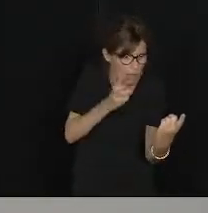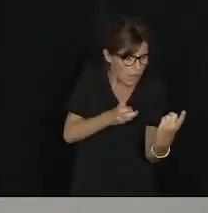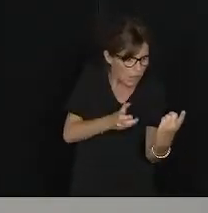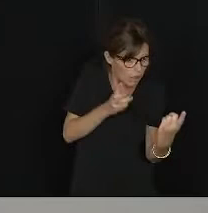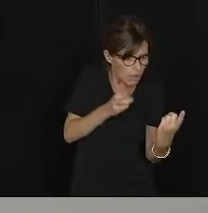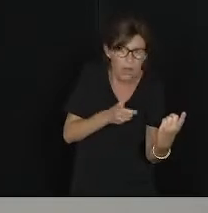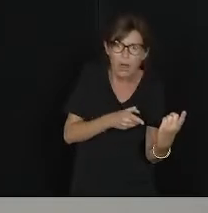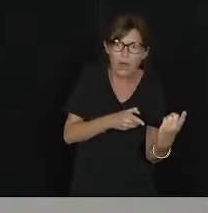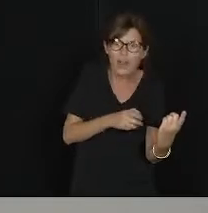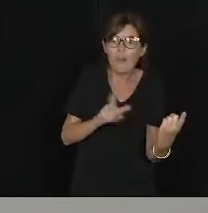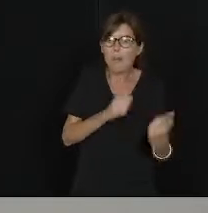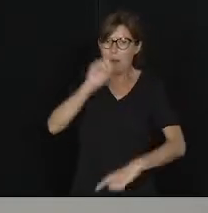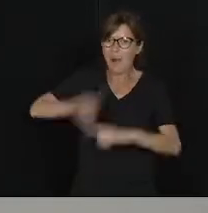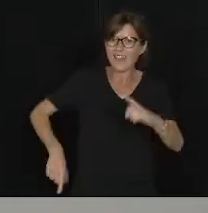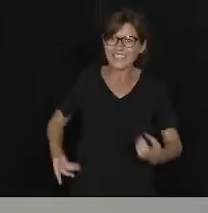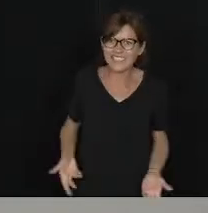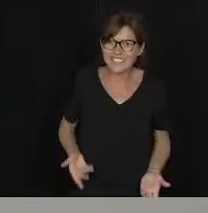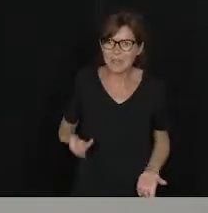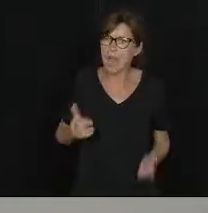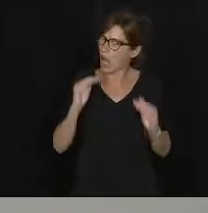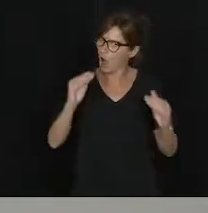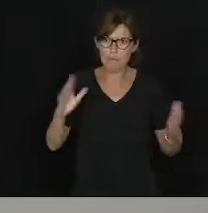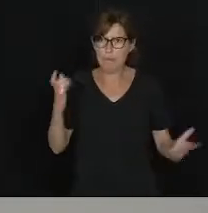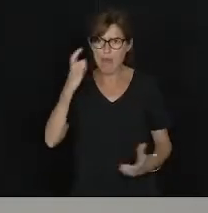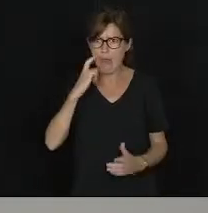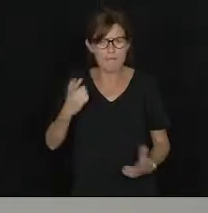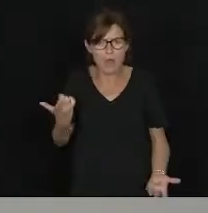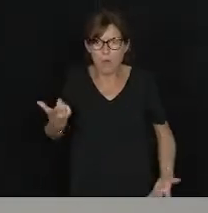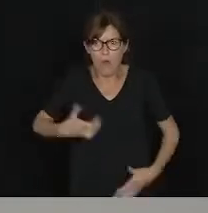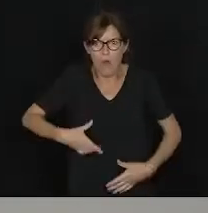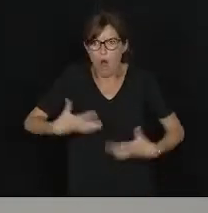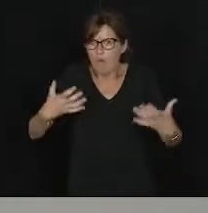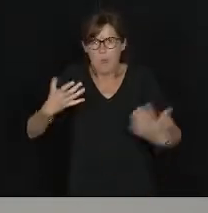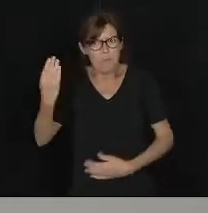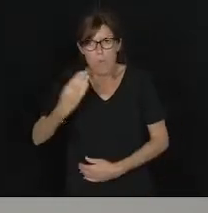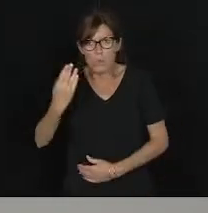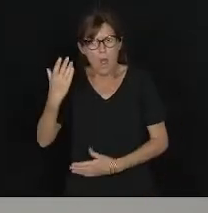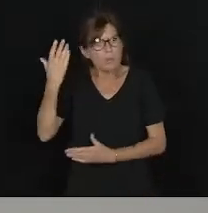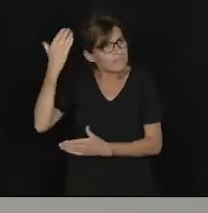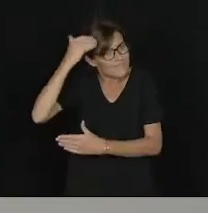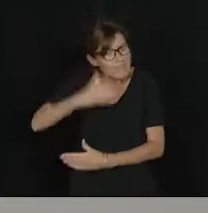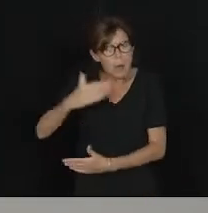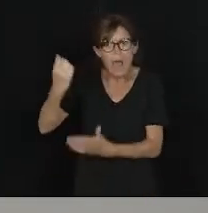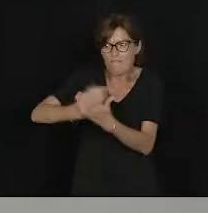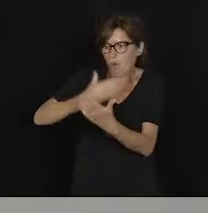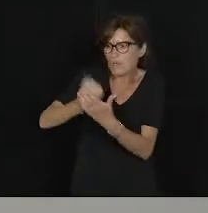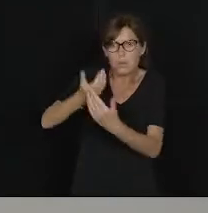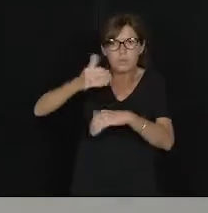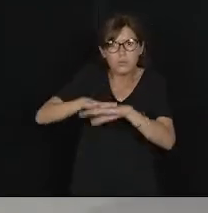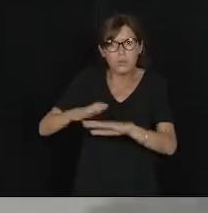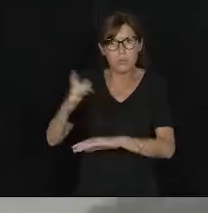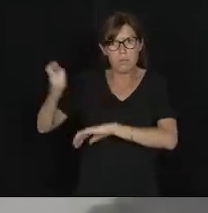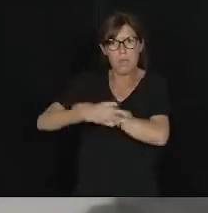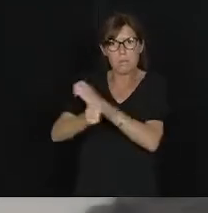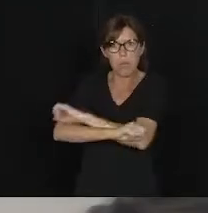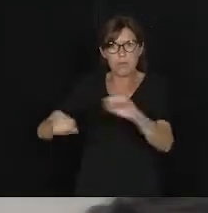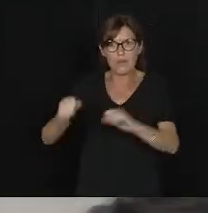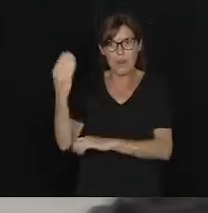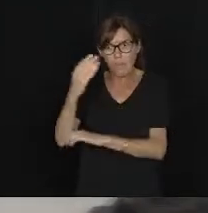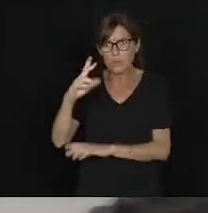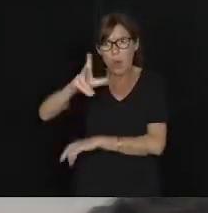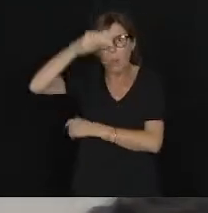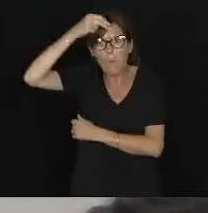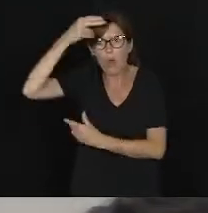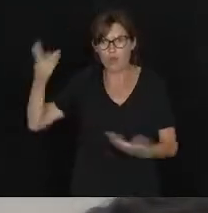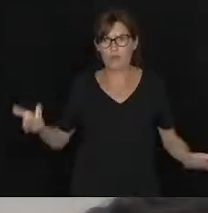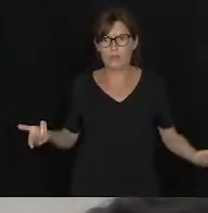même qu'ils étaient prescrits d'ailleurs dans bon nombre de règlements scolaires. L'événement guerrier impose donc la fin de la routine pour répondre aux besoins de compréhension,